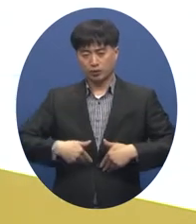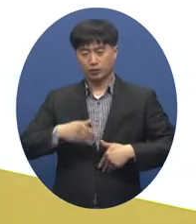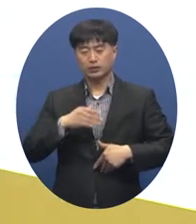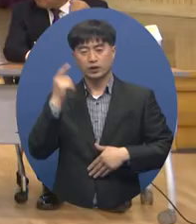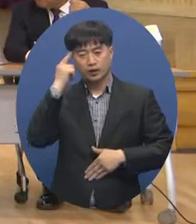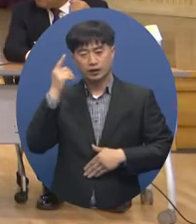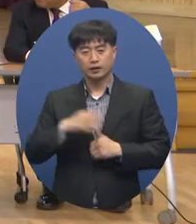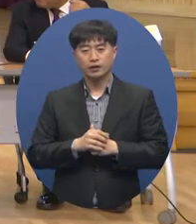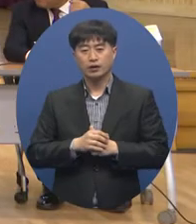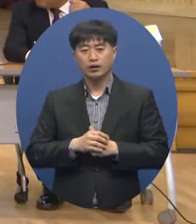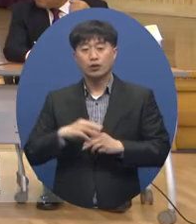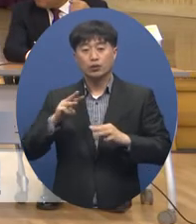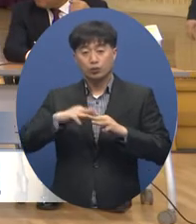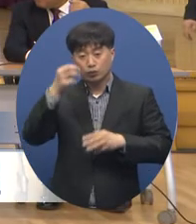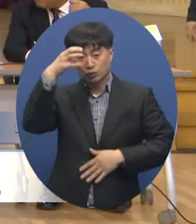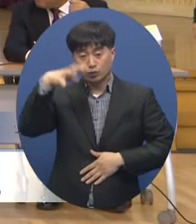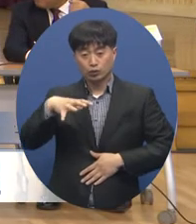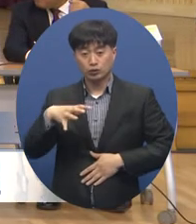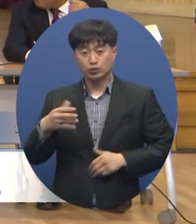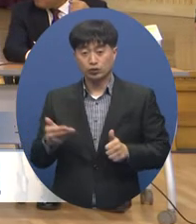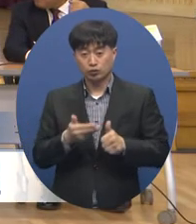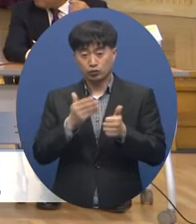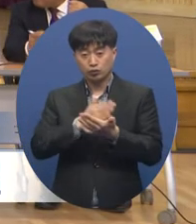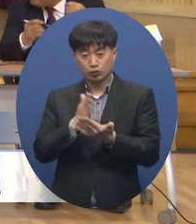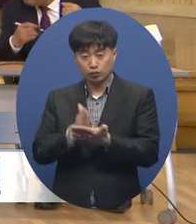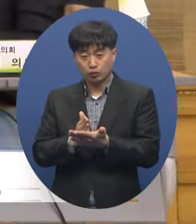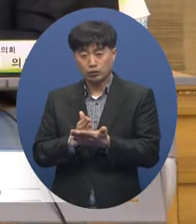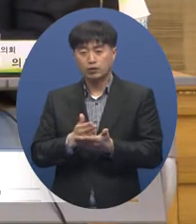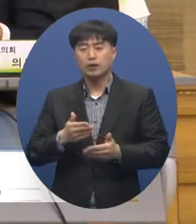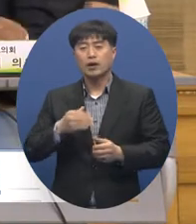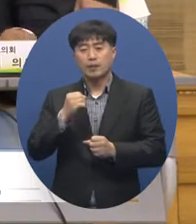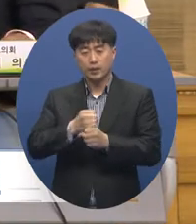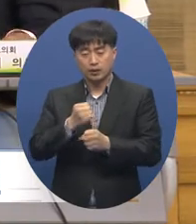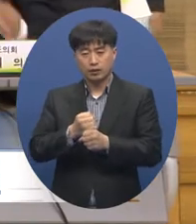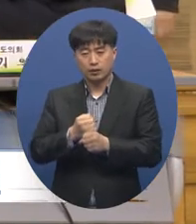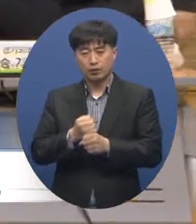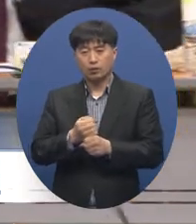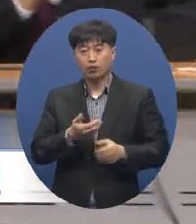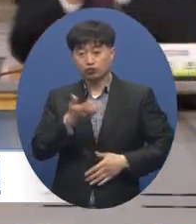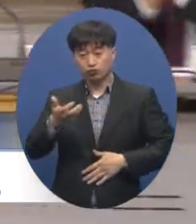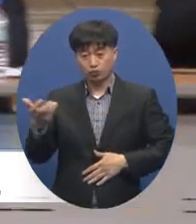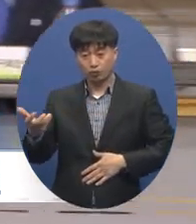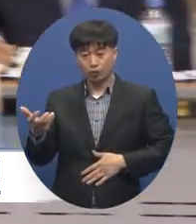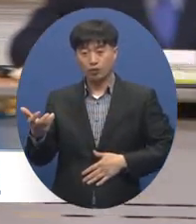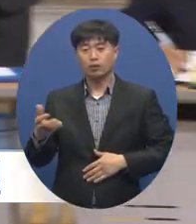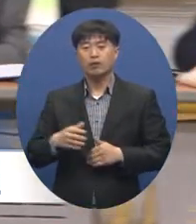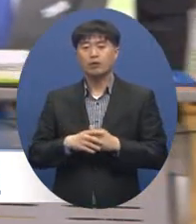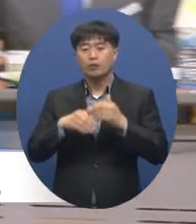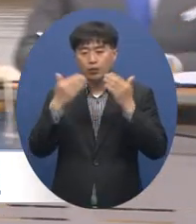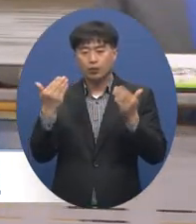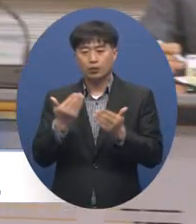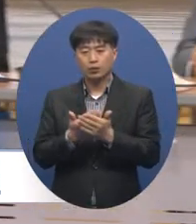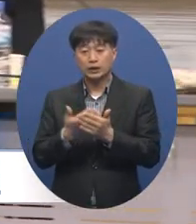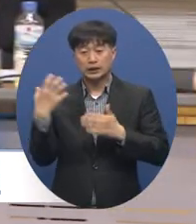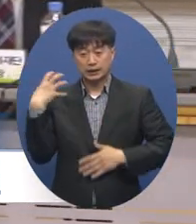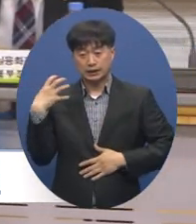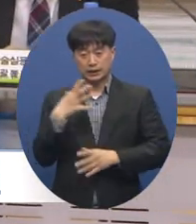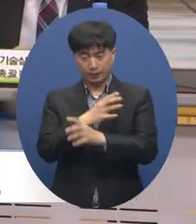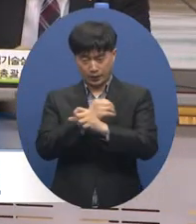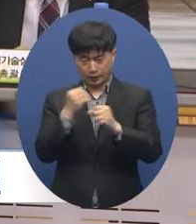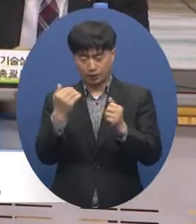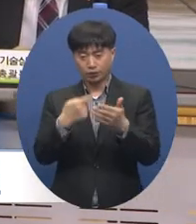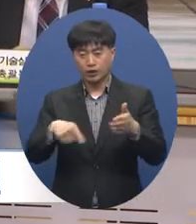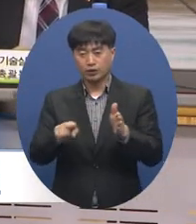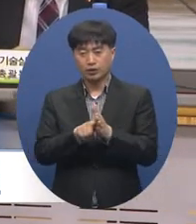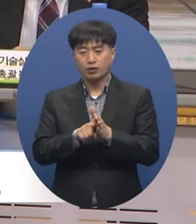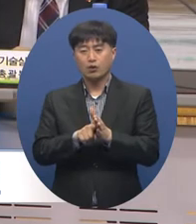필요하다고 생각됩니다. 도농기원은 경기도 육성 벼 품종의 종자 생산과 재배, 수매 유통에 이르기까지 유기적인 업무 협력